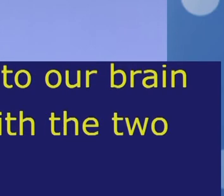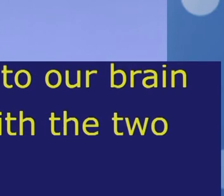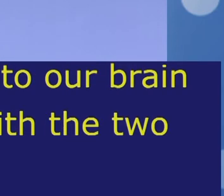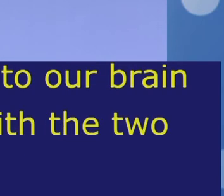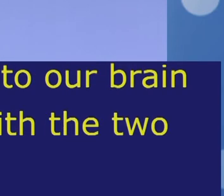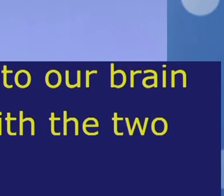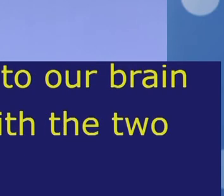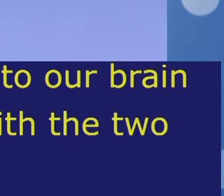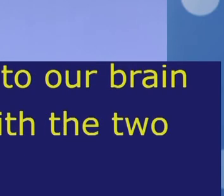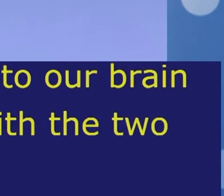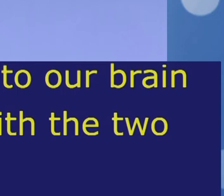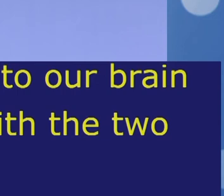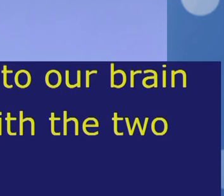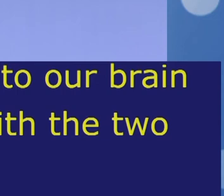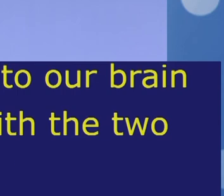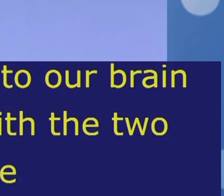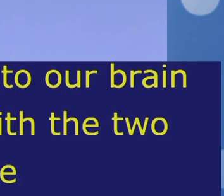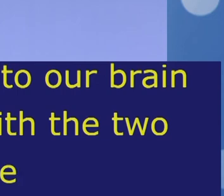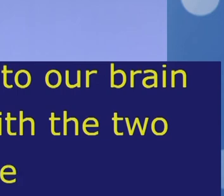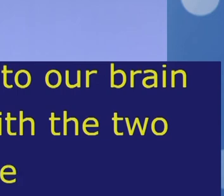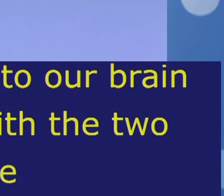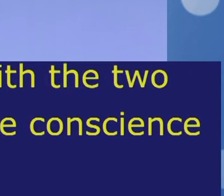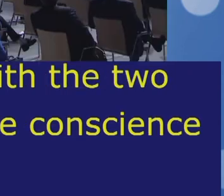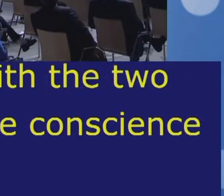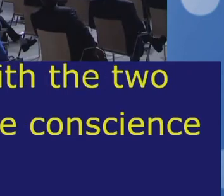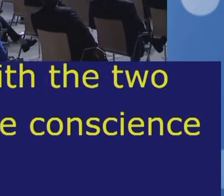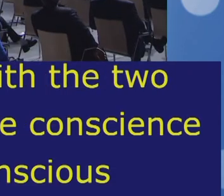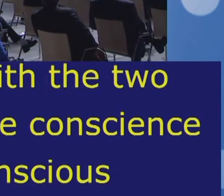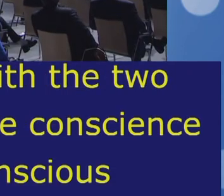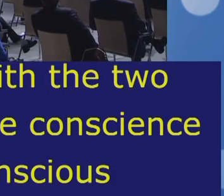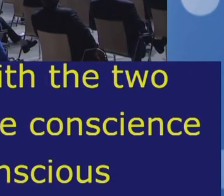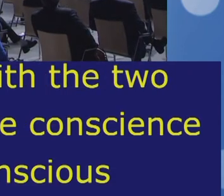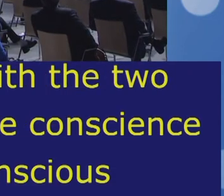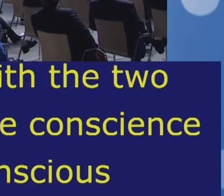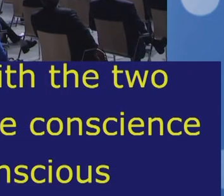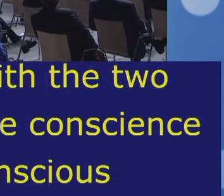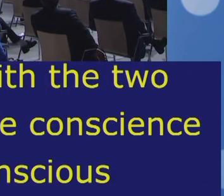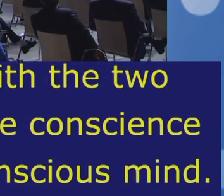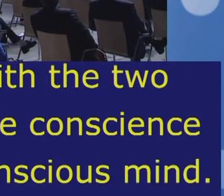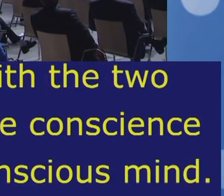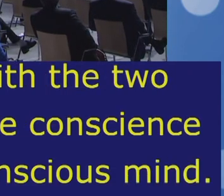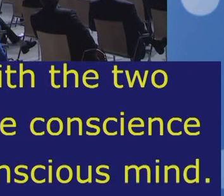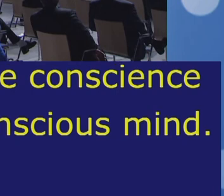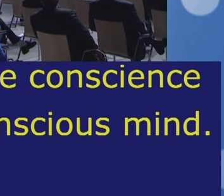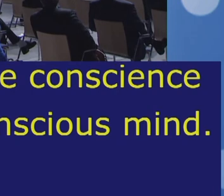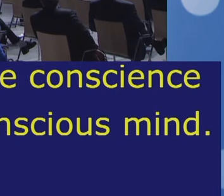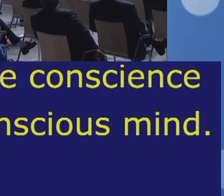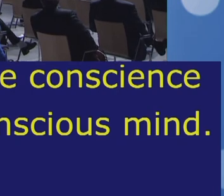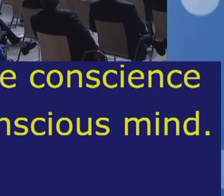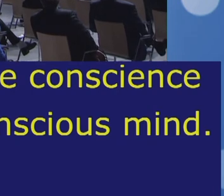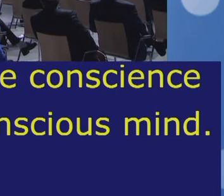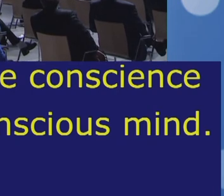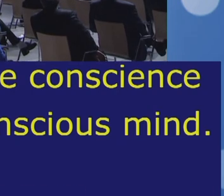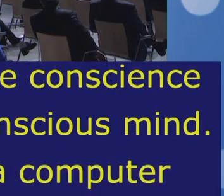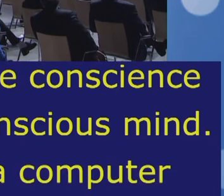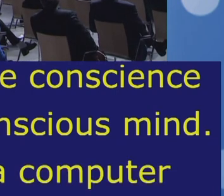audio-vidéo 24 heures sur 24 et 7 jours sur 7 si on ne dort pas. La transmission va être de plus en plus rapide. Il faut se